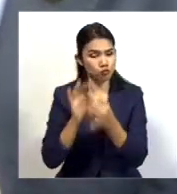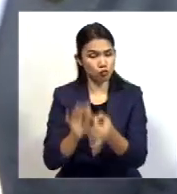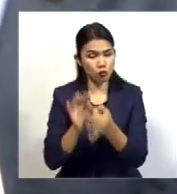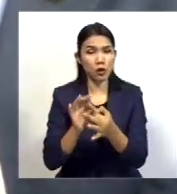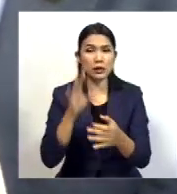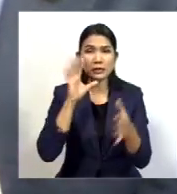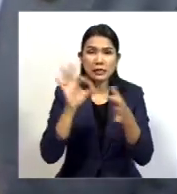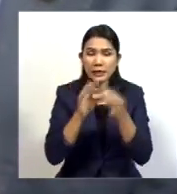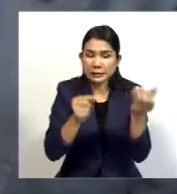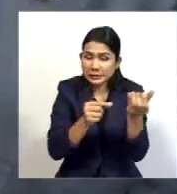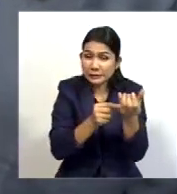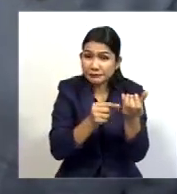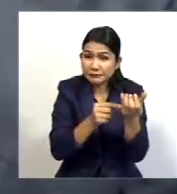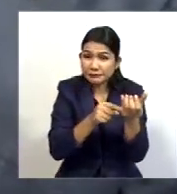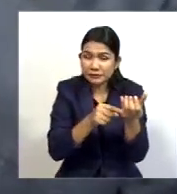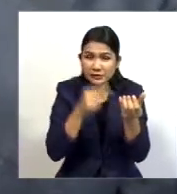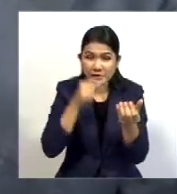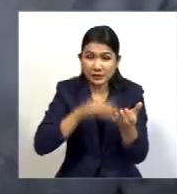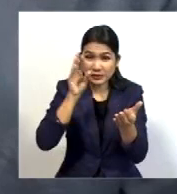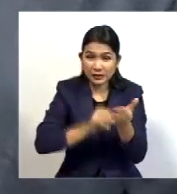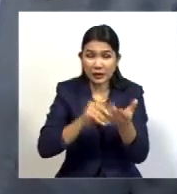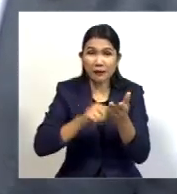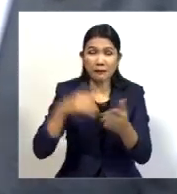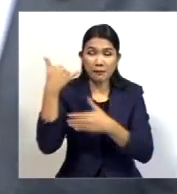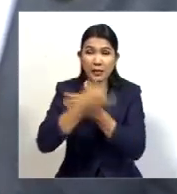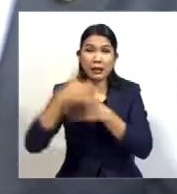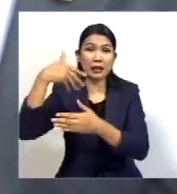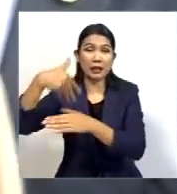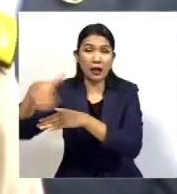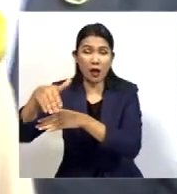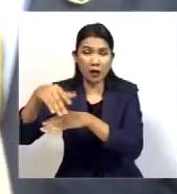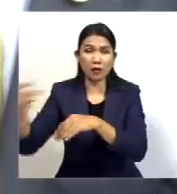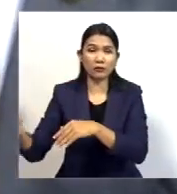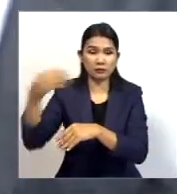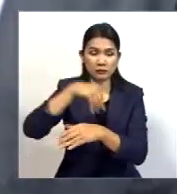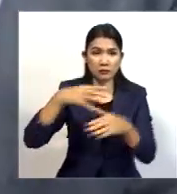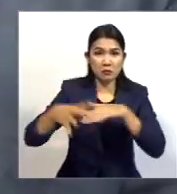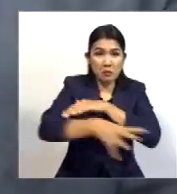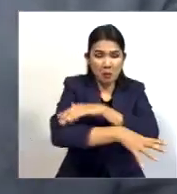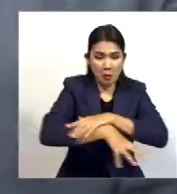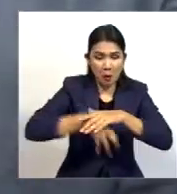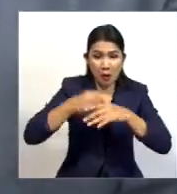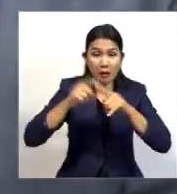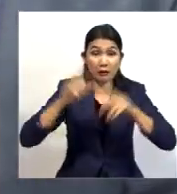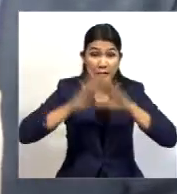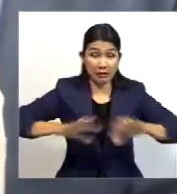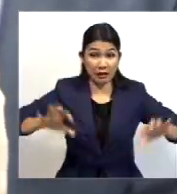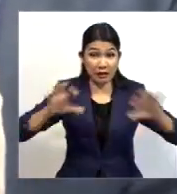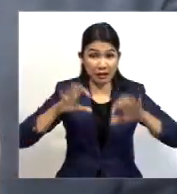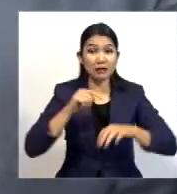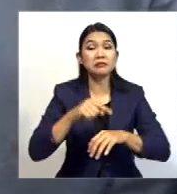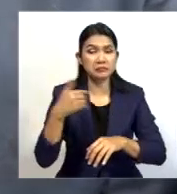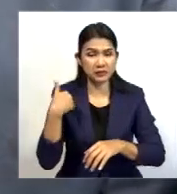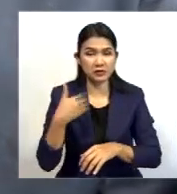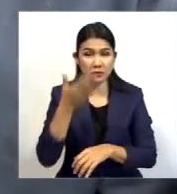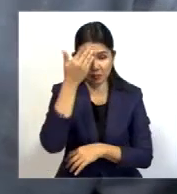ใช้ซิมการ์ดที่จะมีการจดทะเบียนจากประเทศเพื่อนบ้านแล้วเข้ามาแฮกข้อมูลของหน่วยงานราชการในประเทศโด